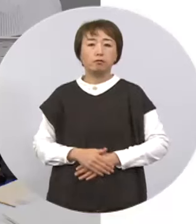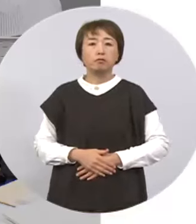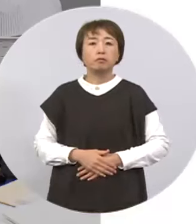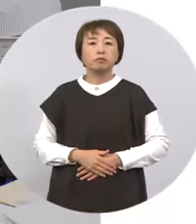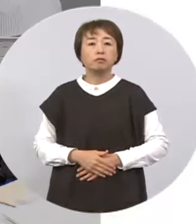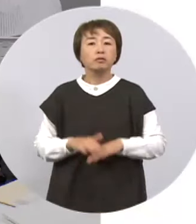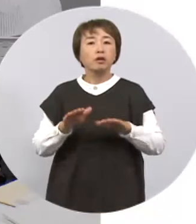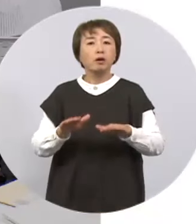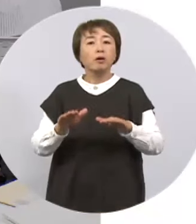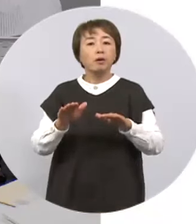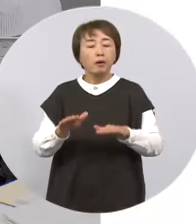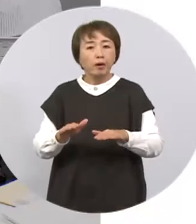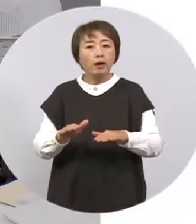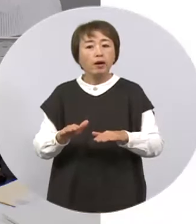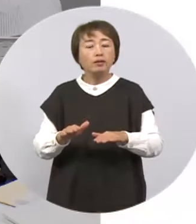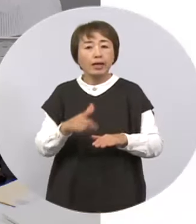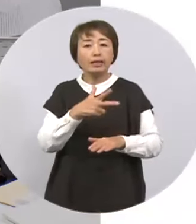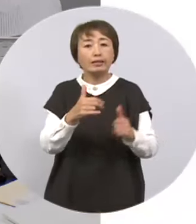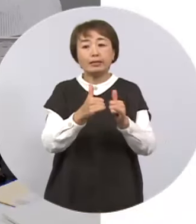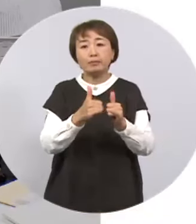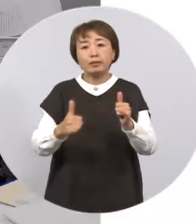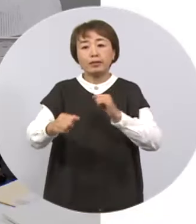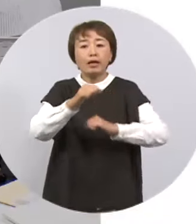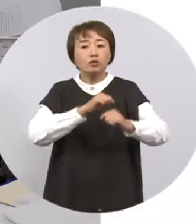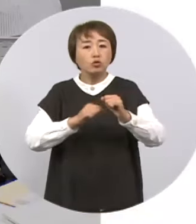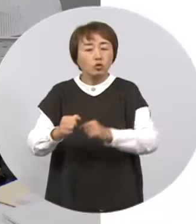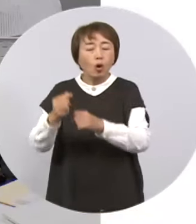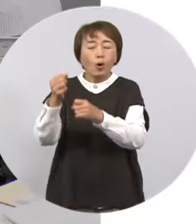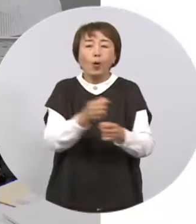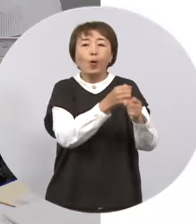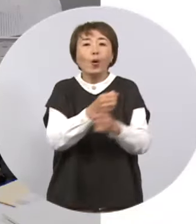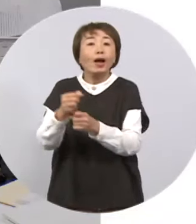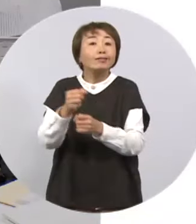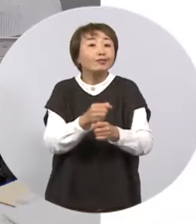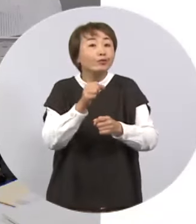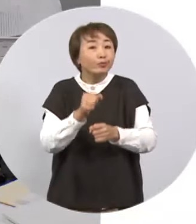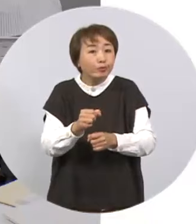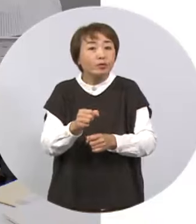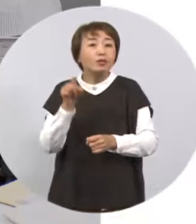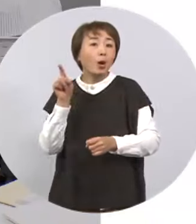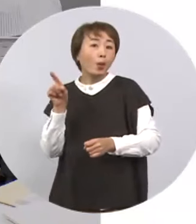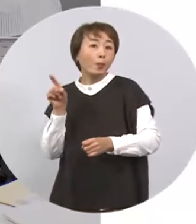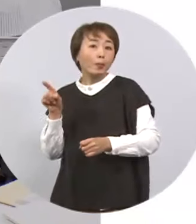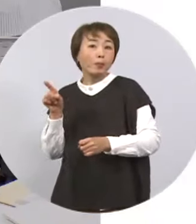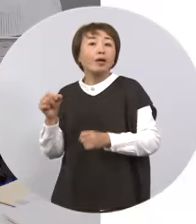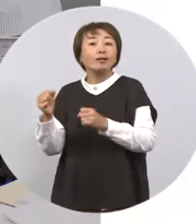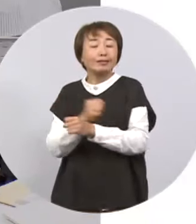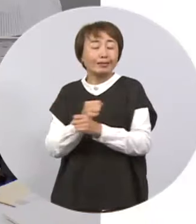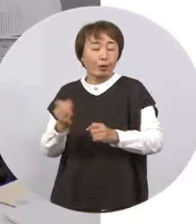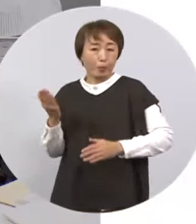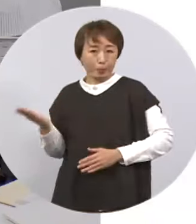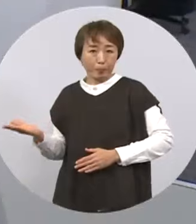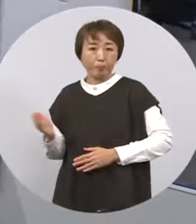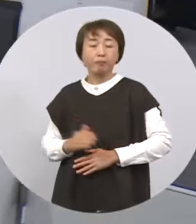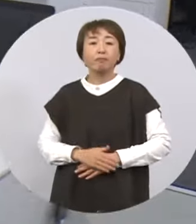今回そんな市民活動を応援しようというのが未来叶える活動サポート事業です